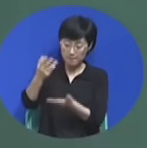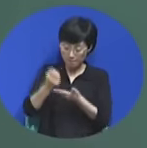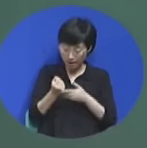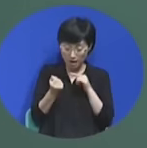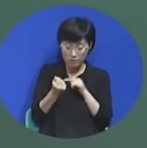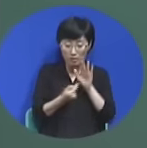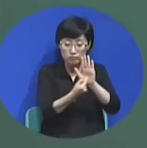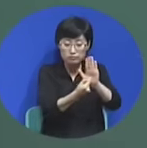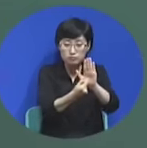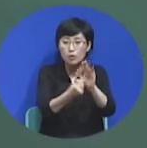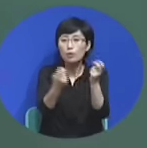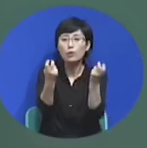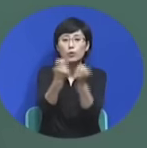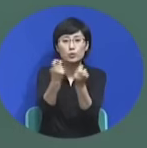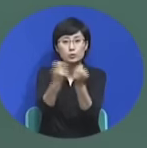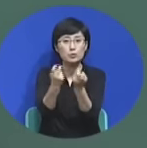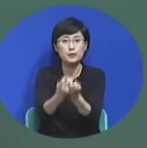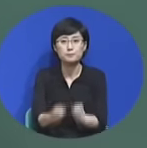아십니까?